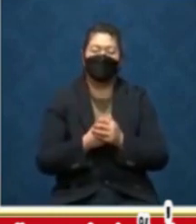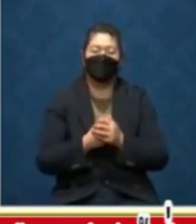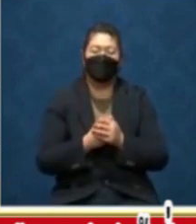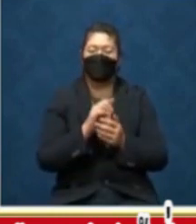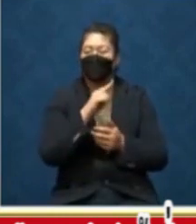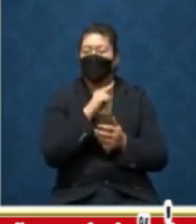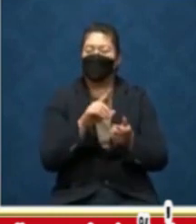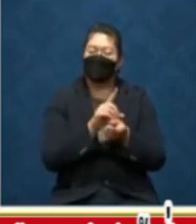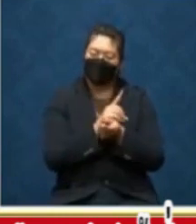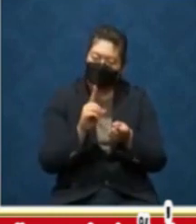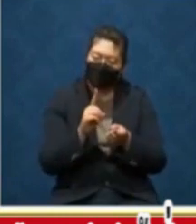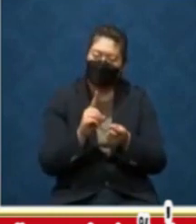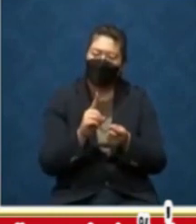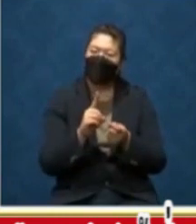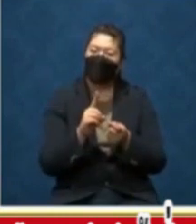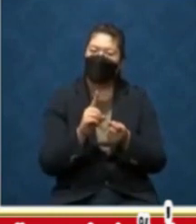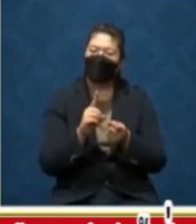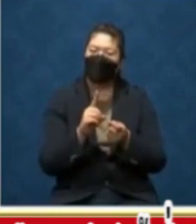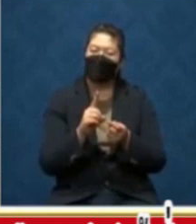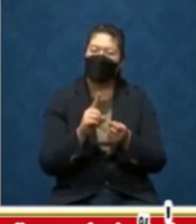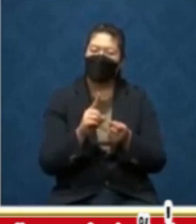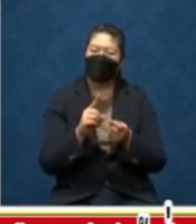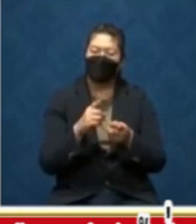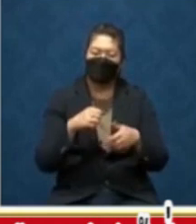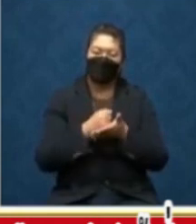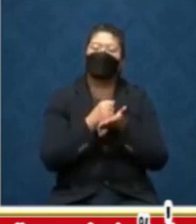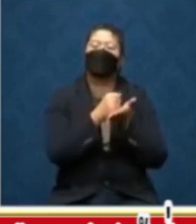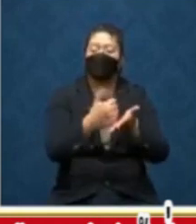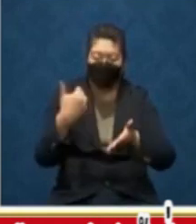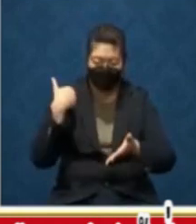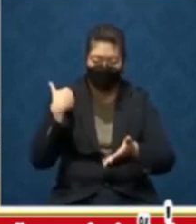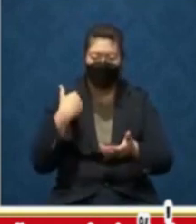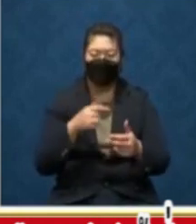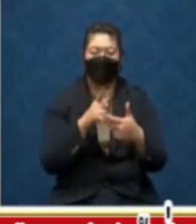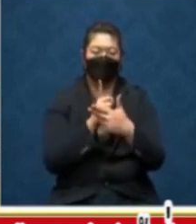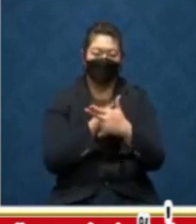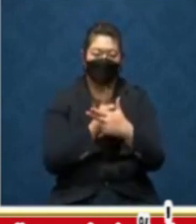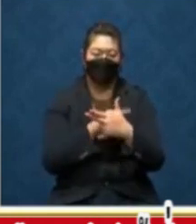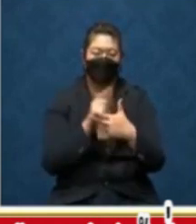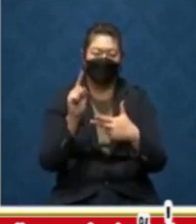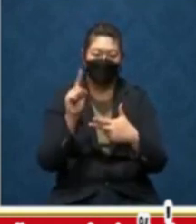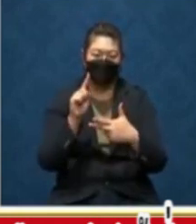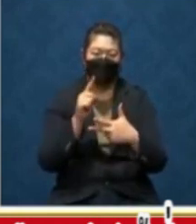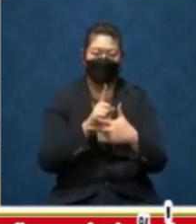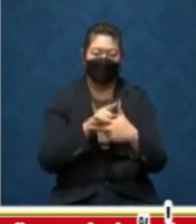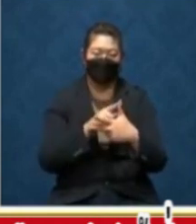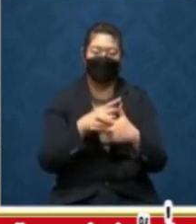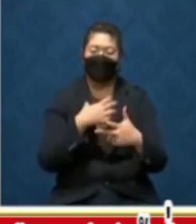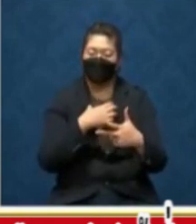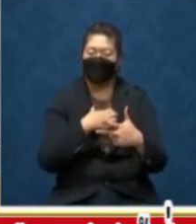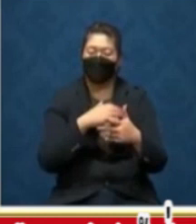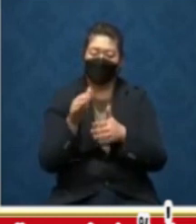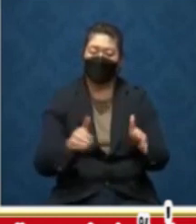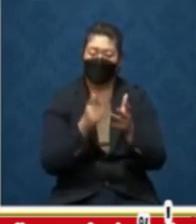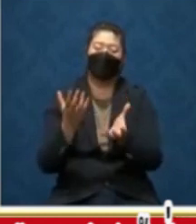ได้ออกมาเรียกร้องเช่นเขานี่ตรงใจสังคมไม่น้อยข้อ 1เนี่ยการเรียกร้องให้ปฏิรูปกระบวน